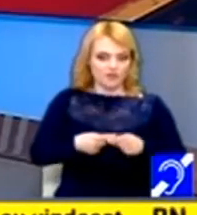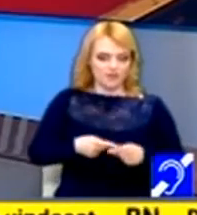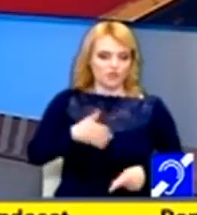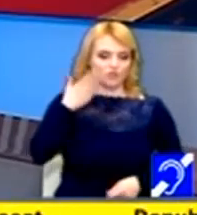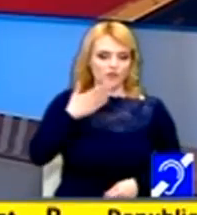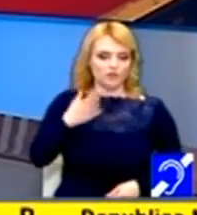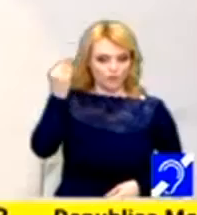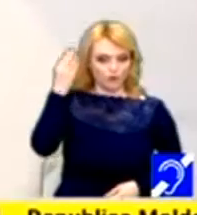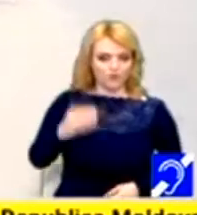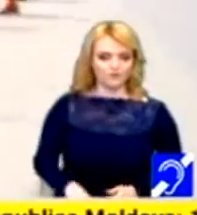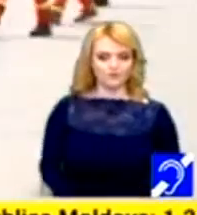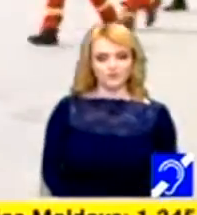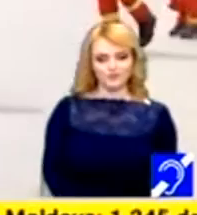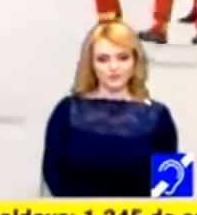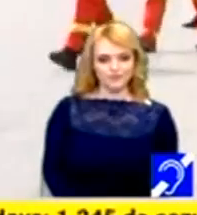basarabeni.